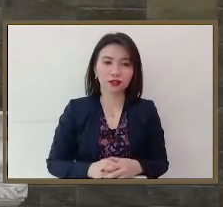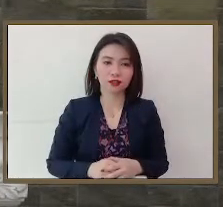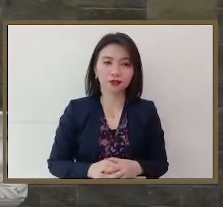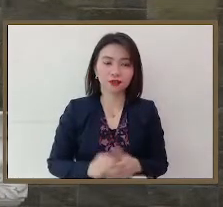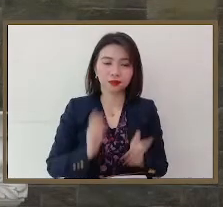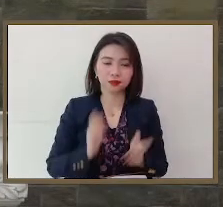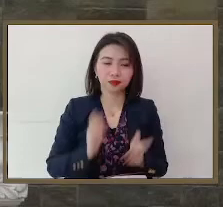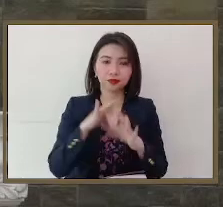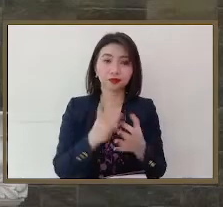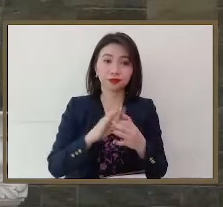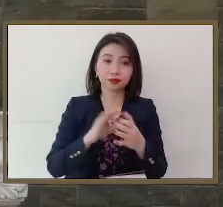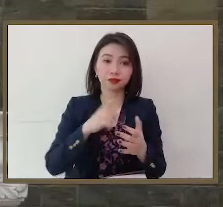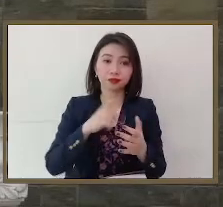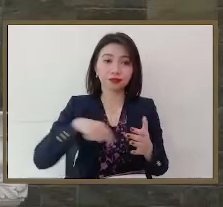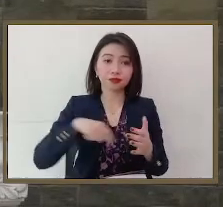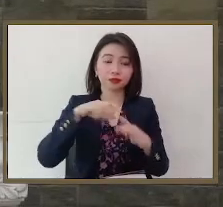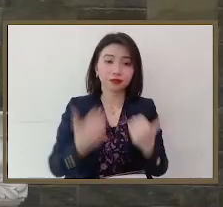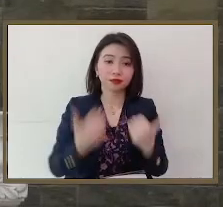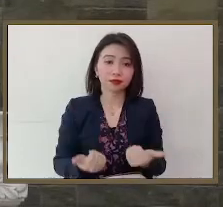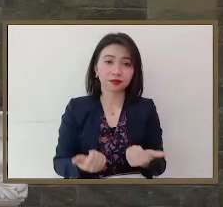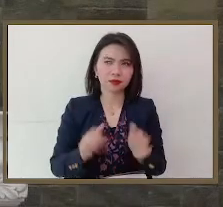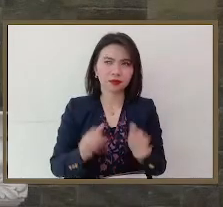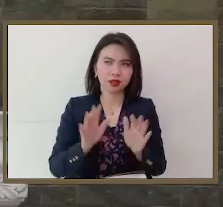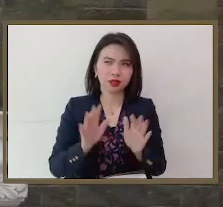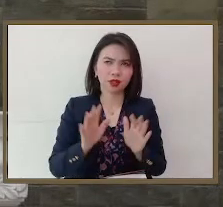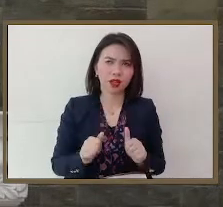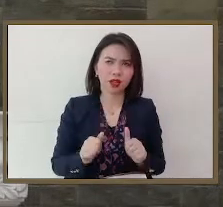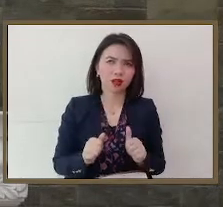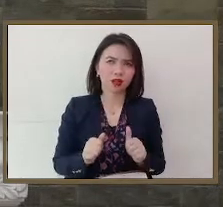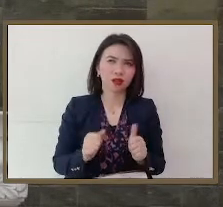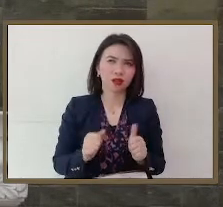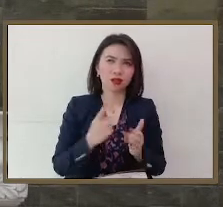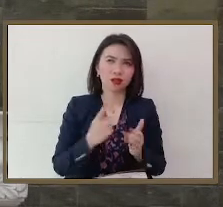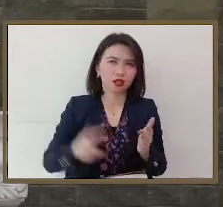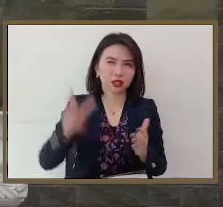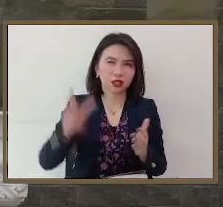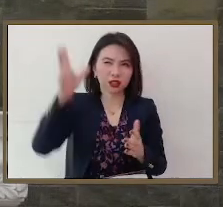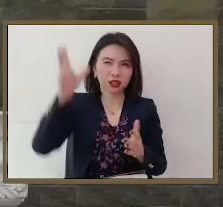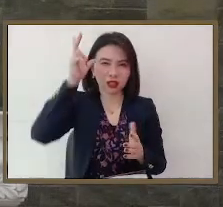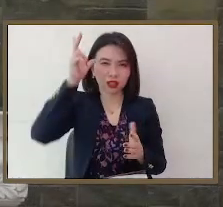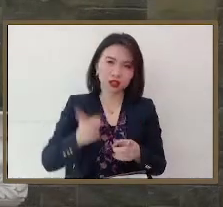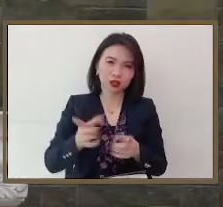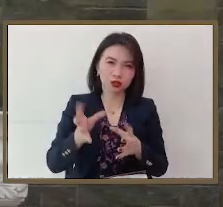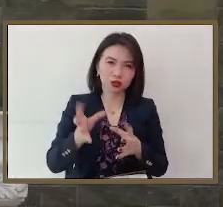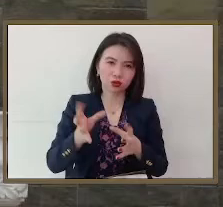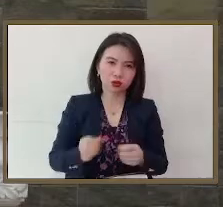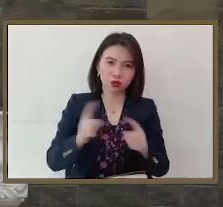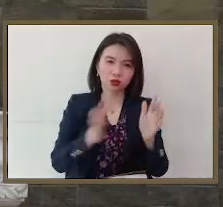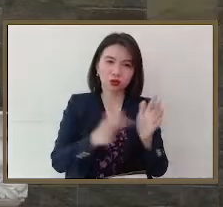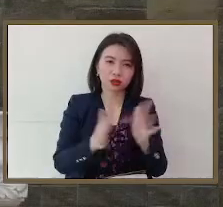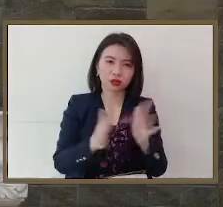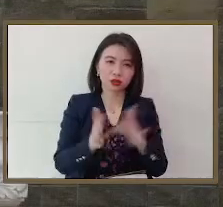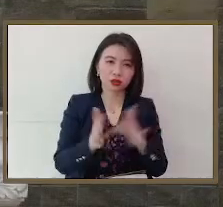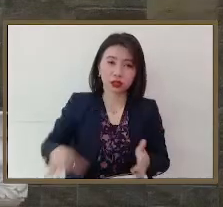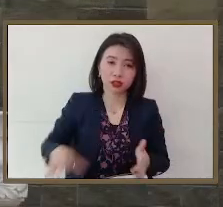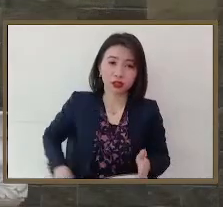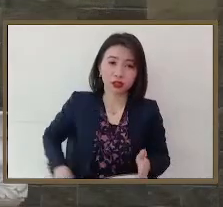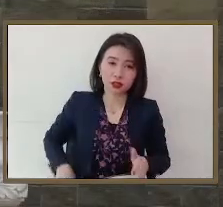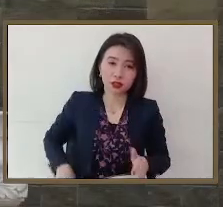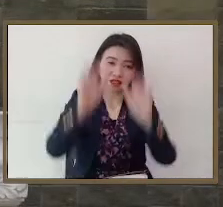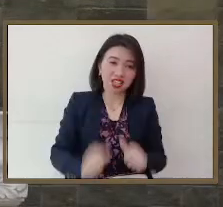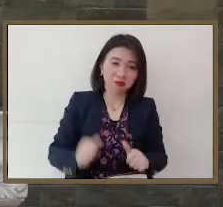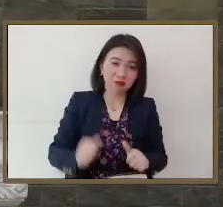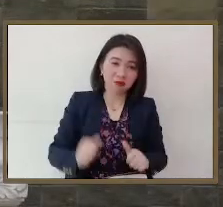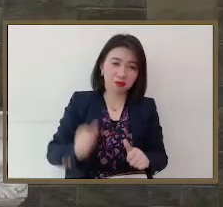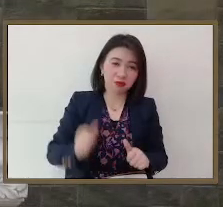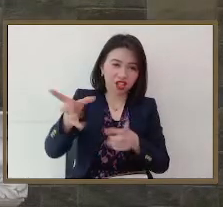Lahat po tayo ay pwedeng, kung anong ginawa ng Diablo sa Panginoong Hesukristo ay posibleng gawin sa